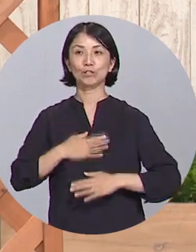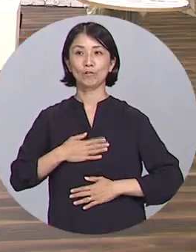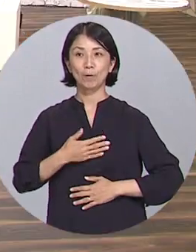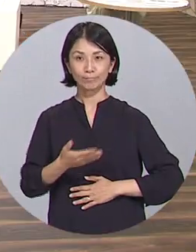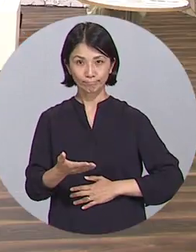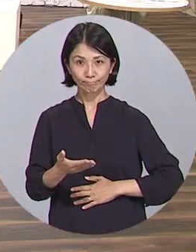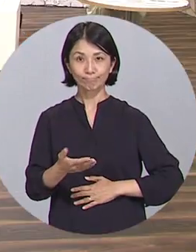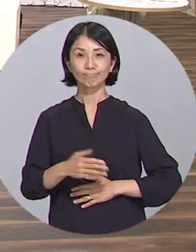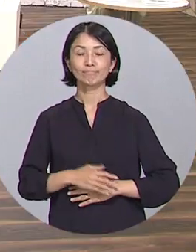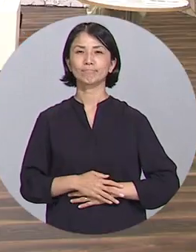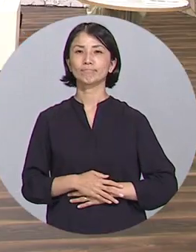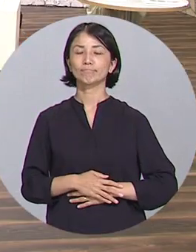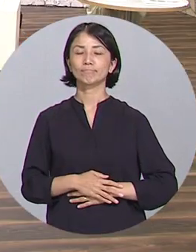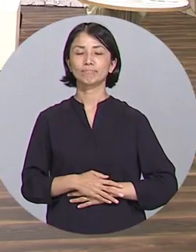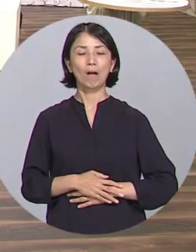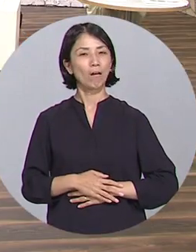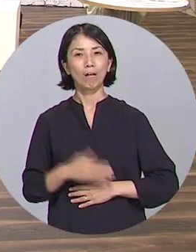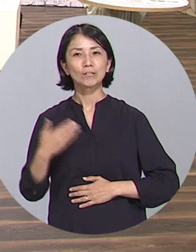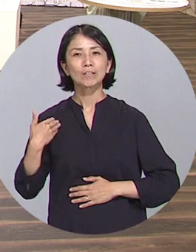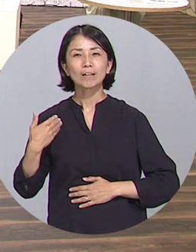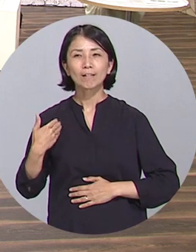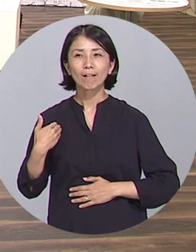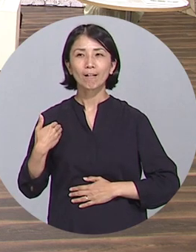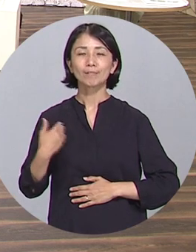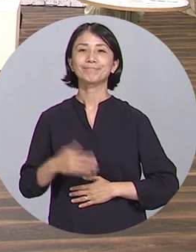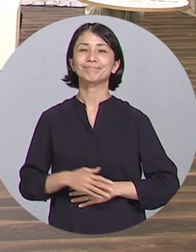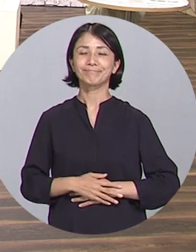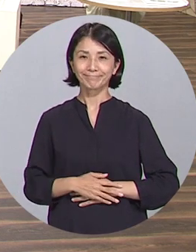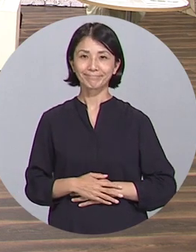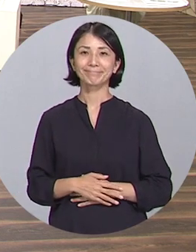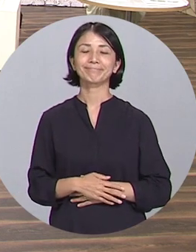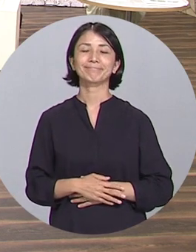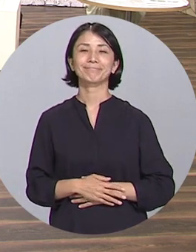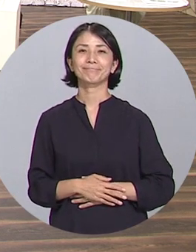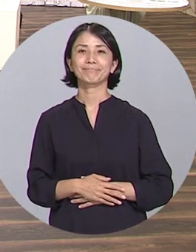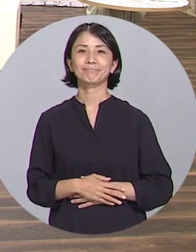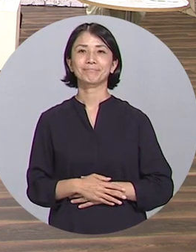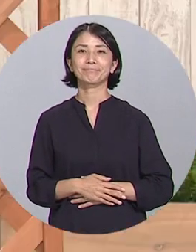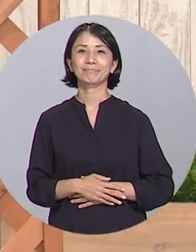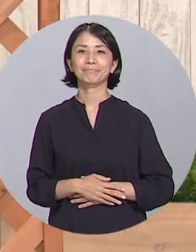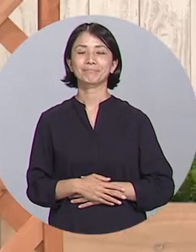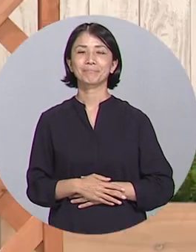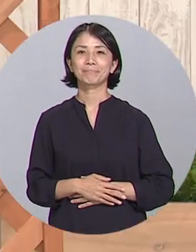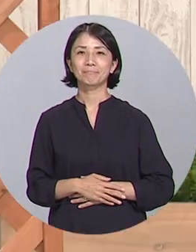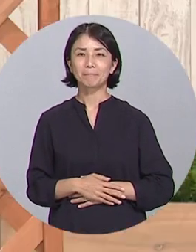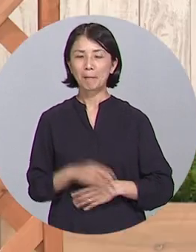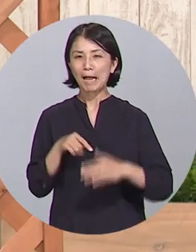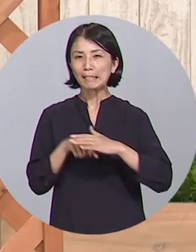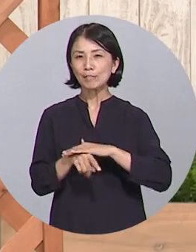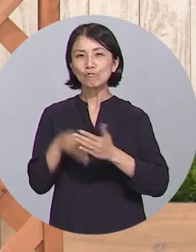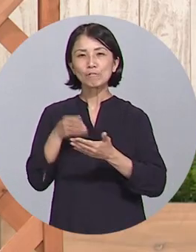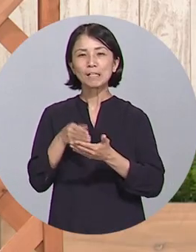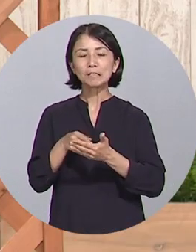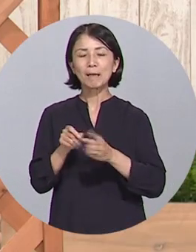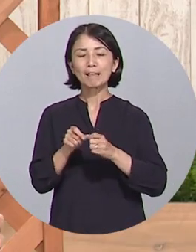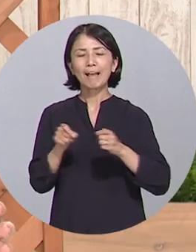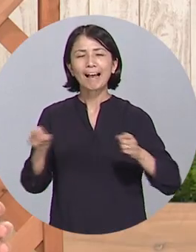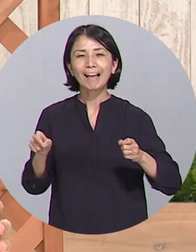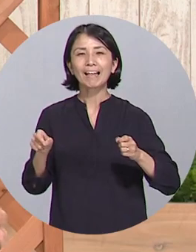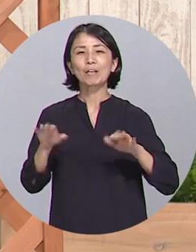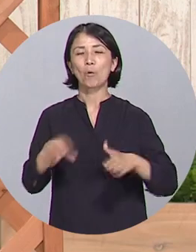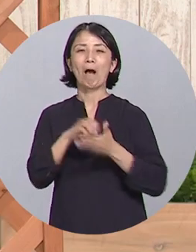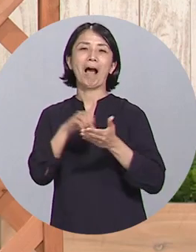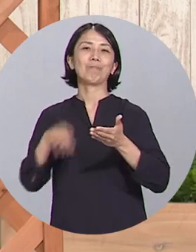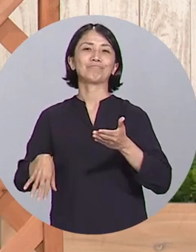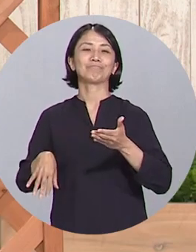知ですか？ 知らなかったです。 知らないですか？これね、実はちょっと説明すると長くなるんで説明今回省か